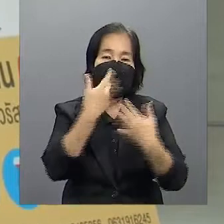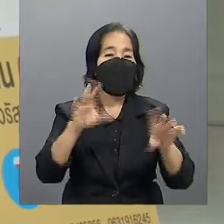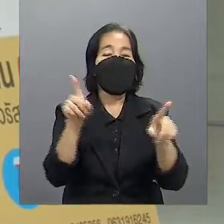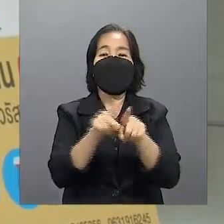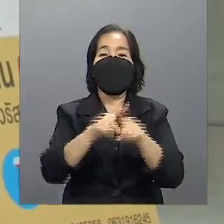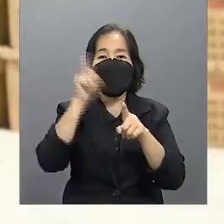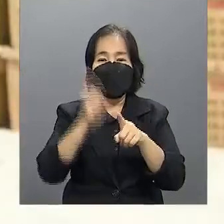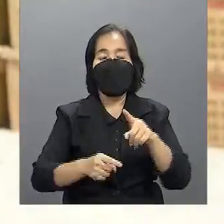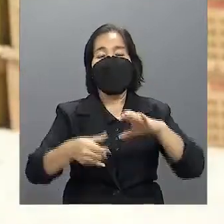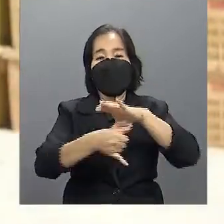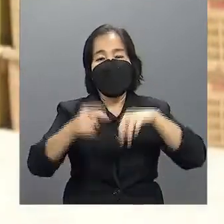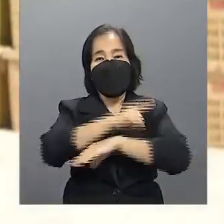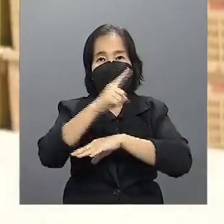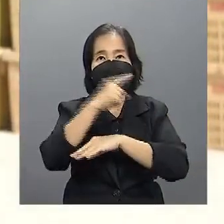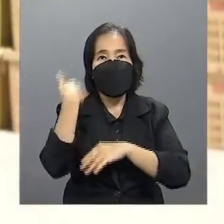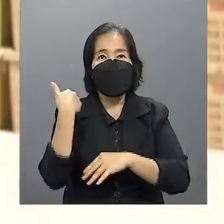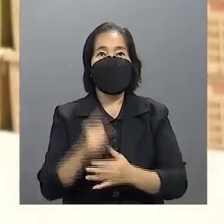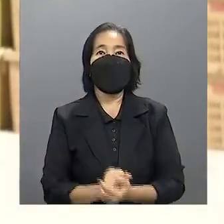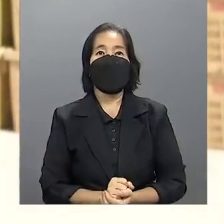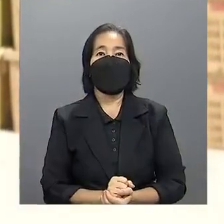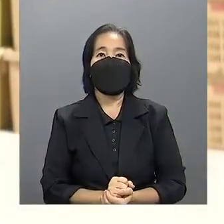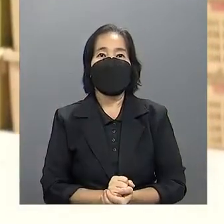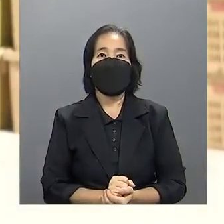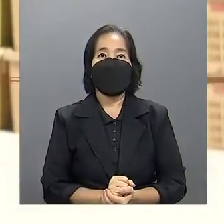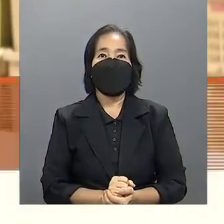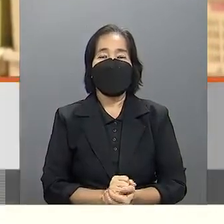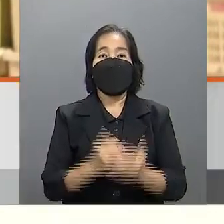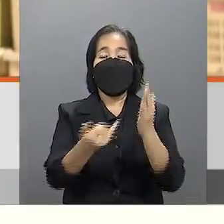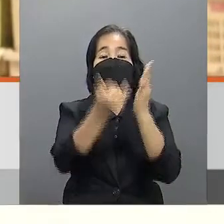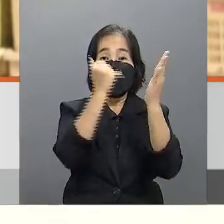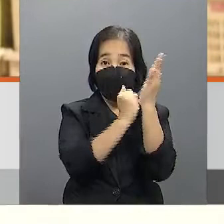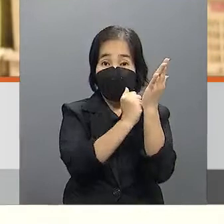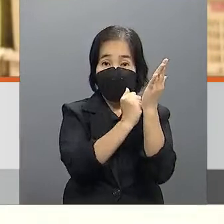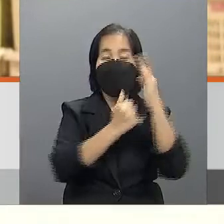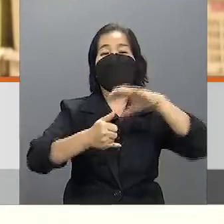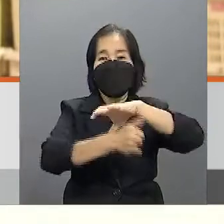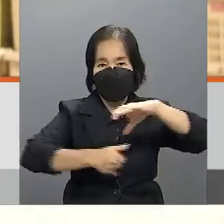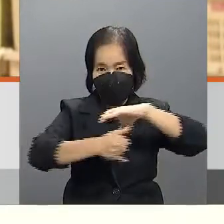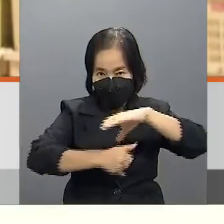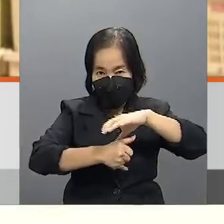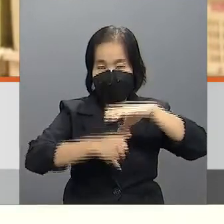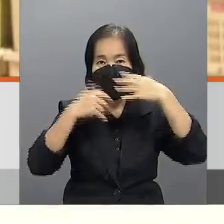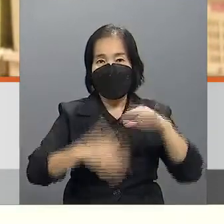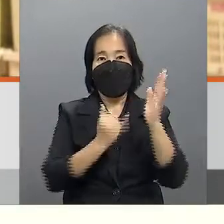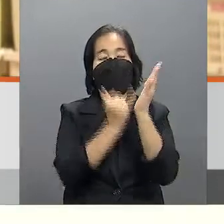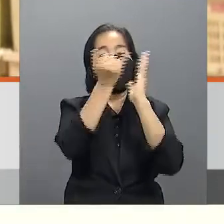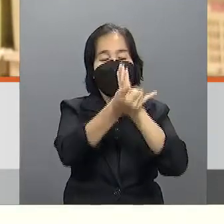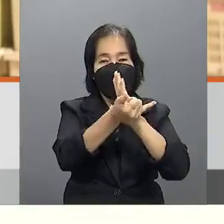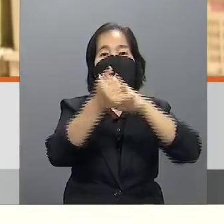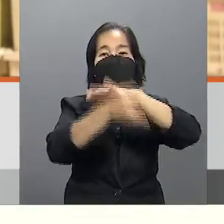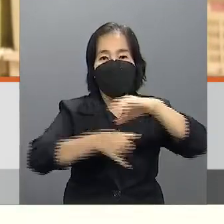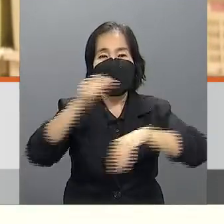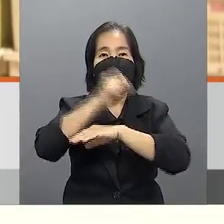7วัน ตอนเข้ามาก็กักตัวมาจากจันนะคะมากักตัวมาจากจันมากักตัว7วันแล้วก็ไปตรวจหาเชื้